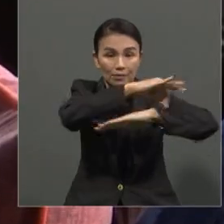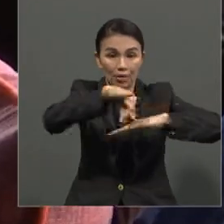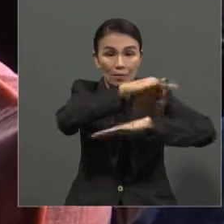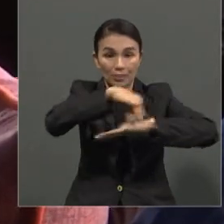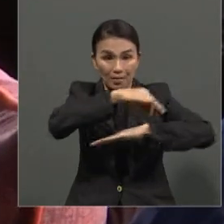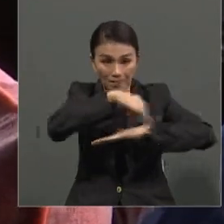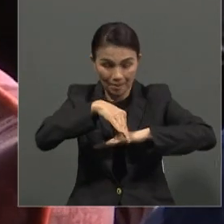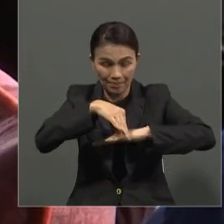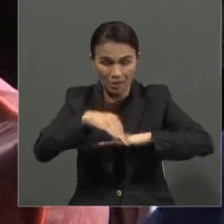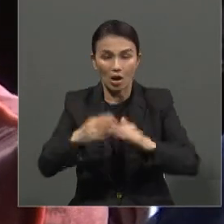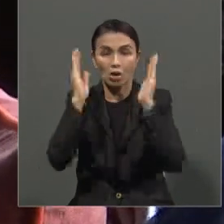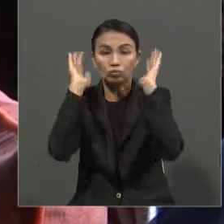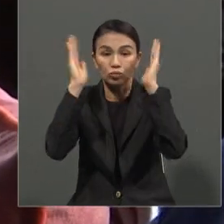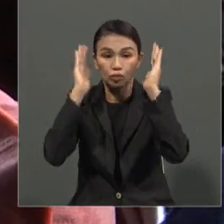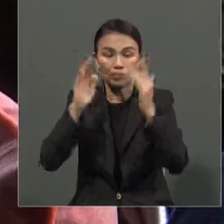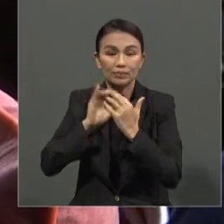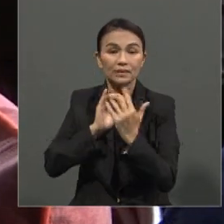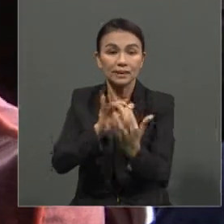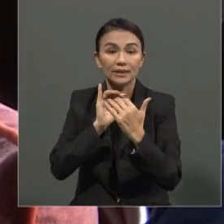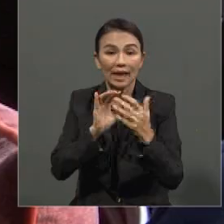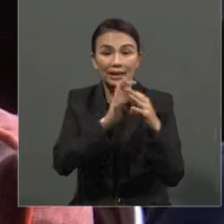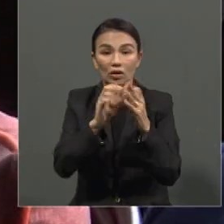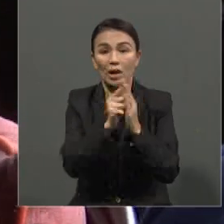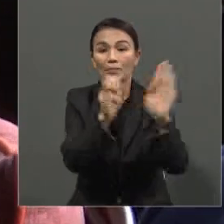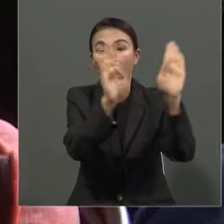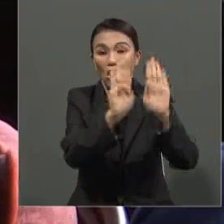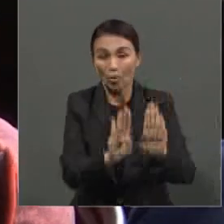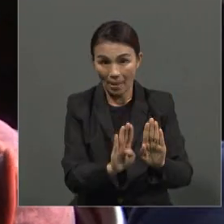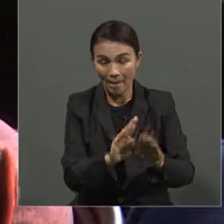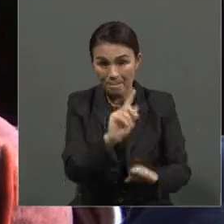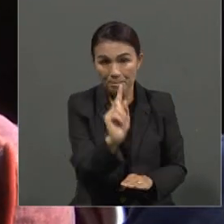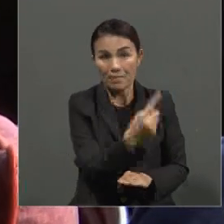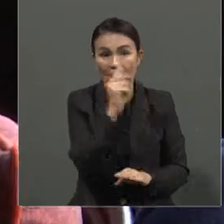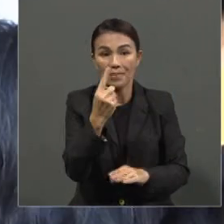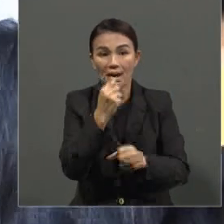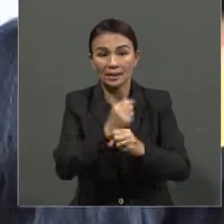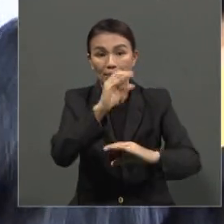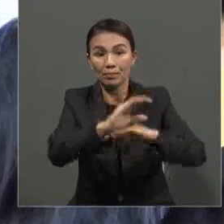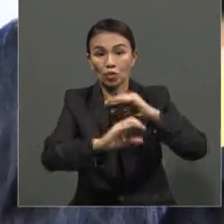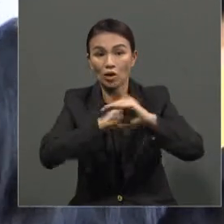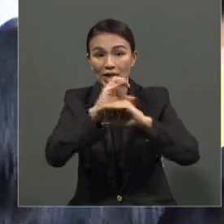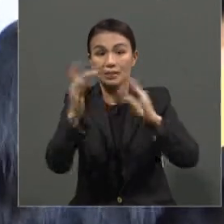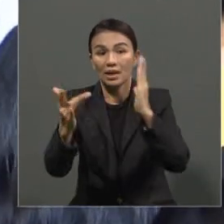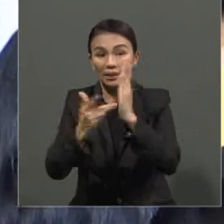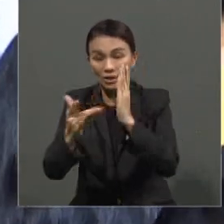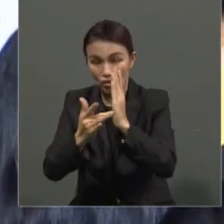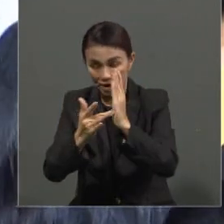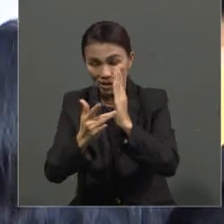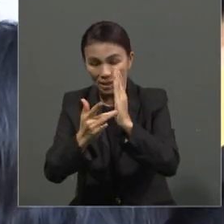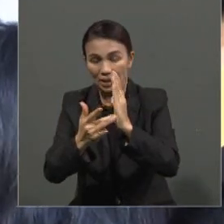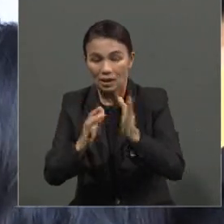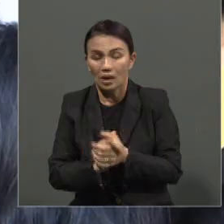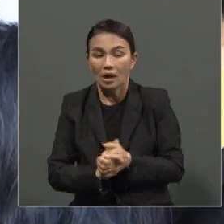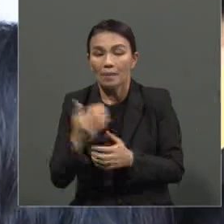ถึงการเป็สื่อกลางในการจดแสดงการออกแบบนวัตกรรมผลิภัฑก่อสรางเทคโโยีที่เกี่ยวเนองกับงานสถาปัิก